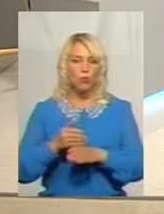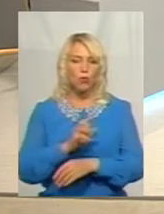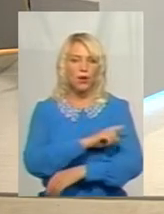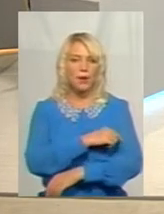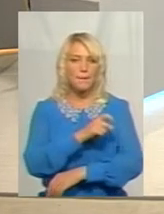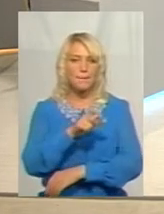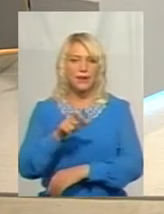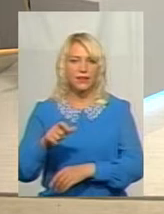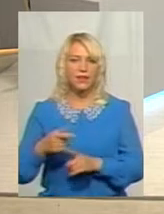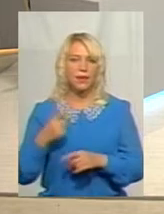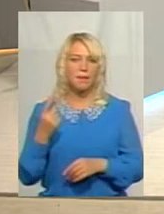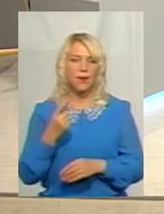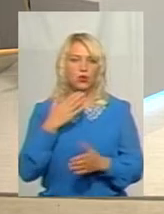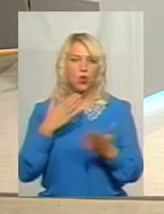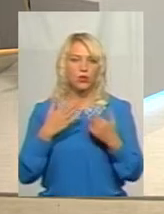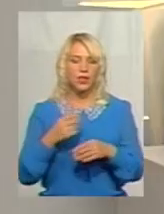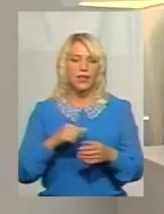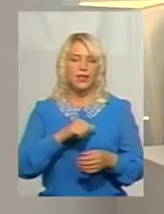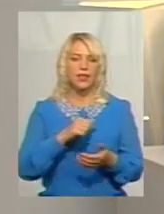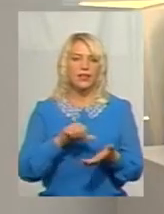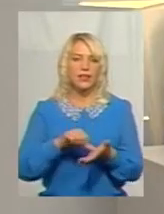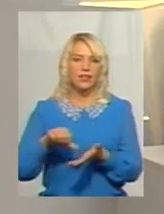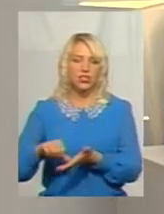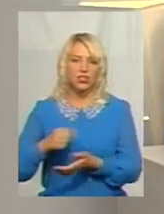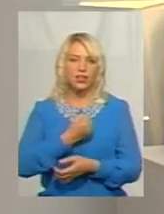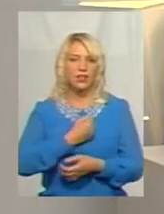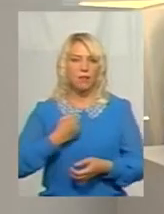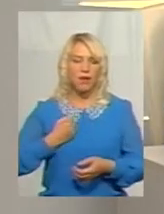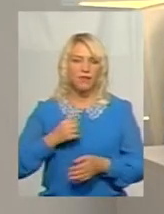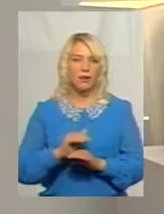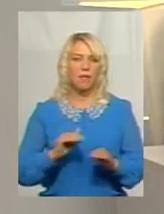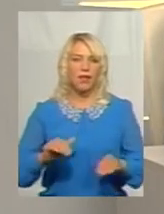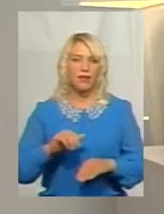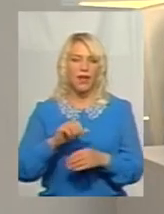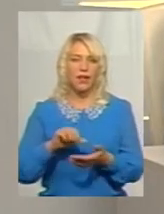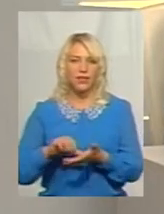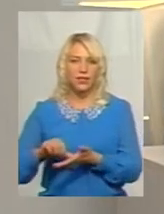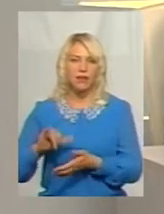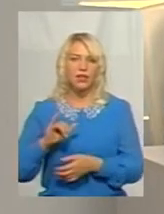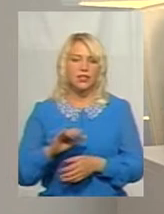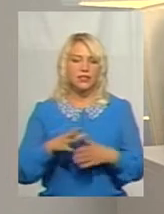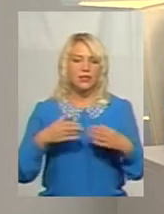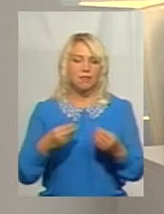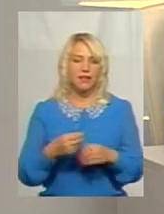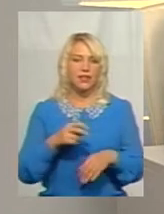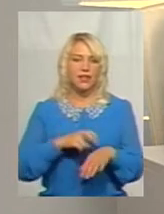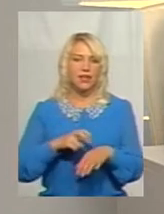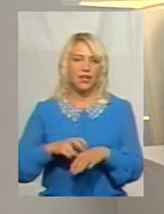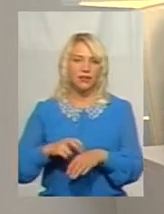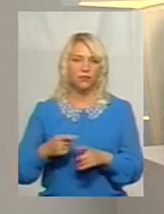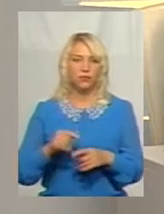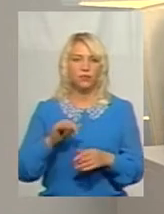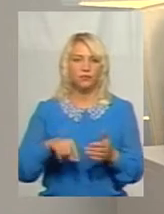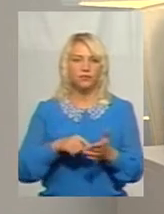медиків першого контакту, дільничих терапевтів, дільничих педіатрів, сімейних лікарів. Ну і в місті Хмельницькому